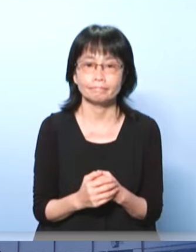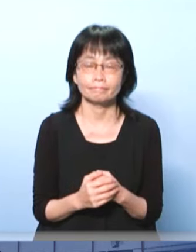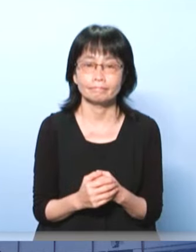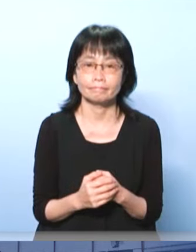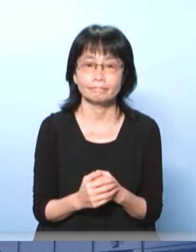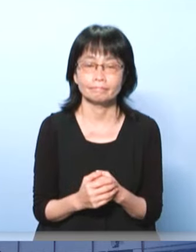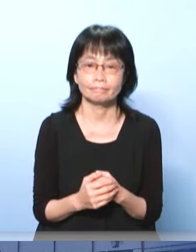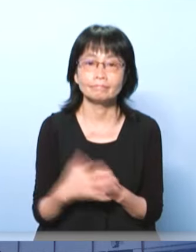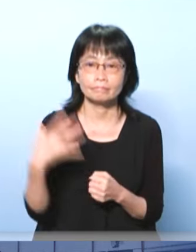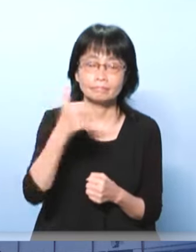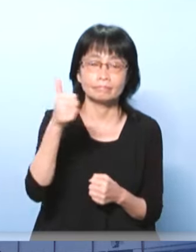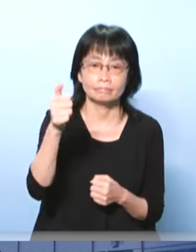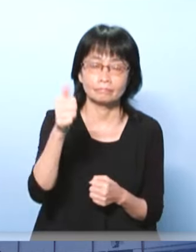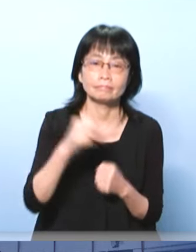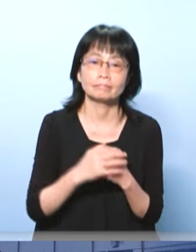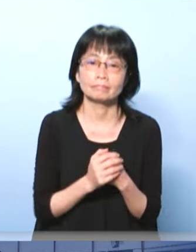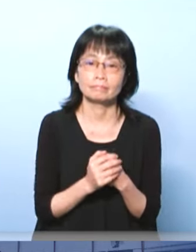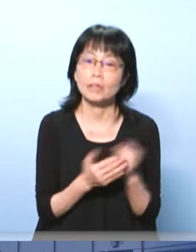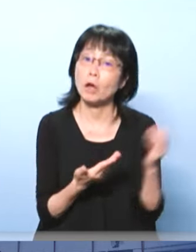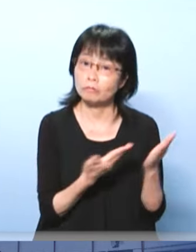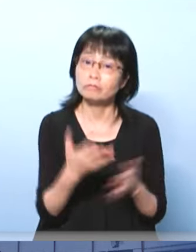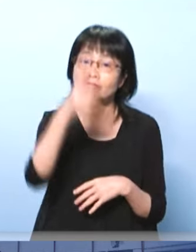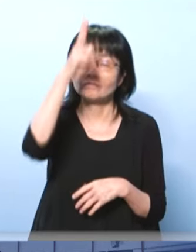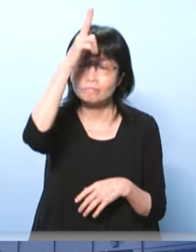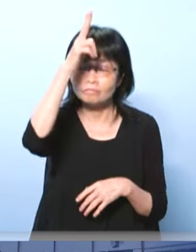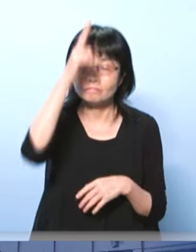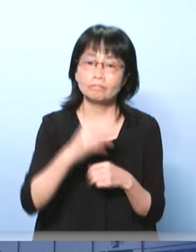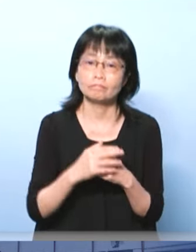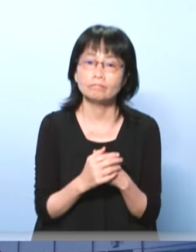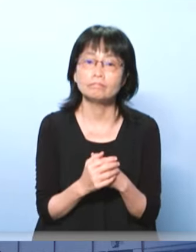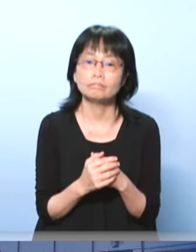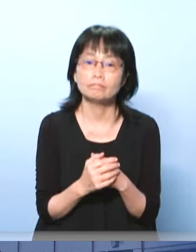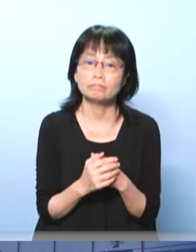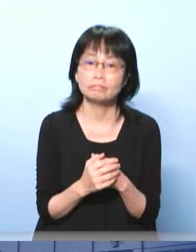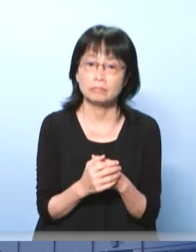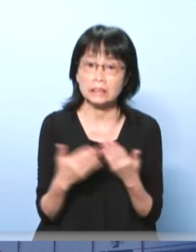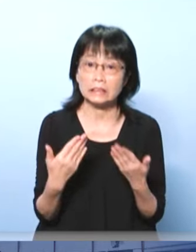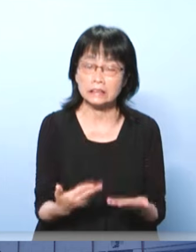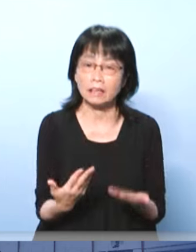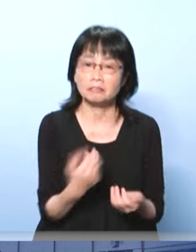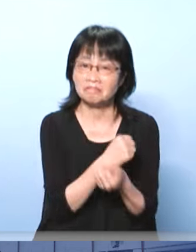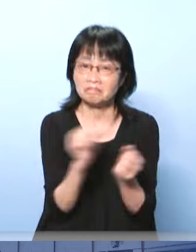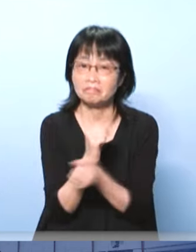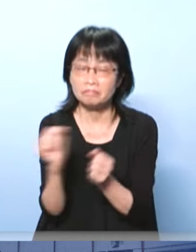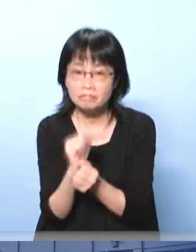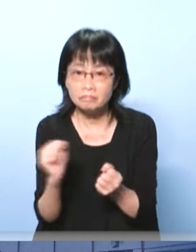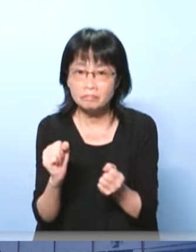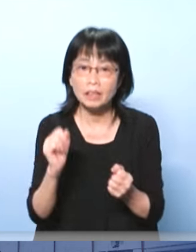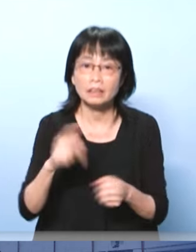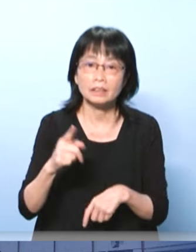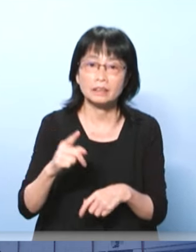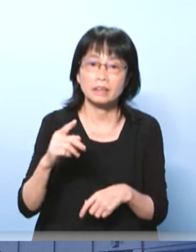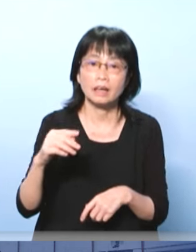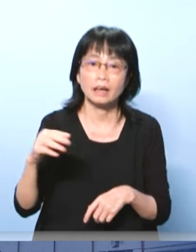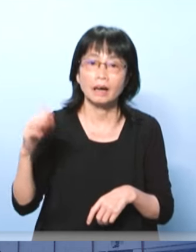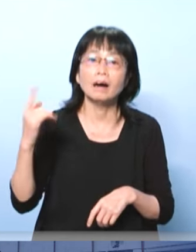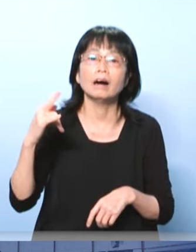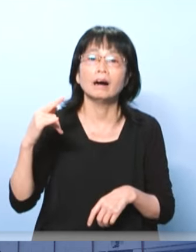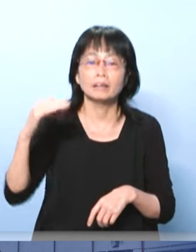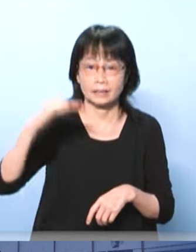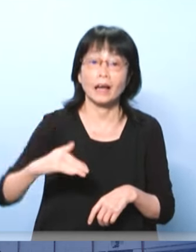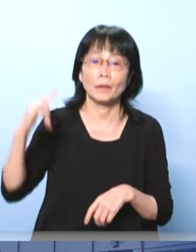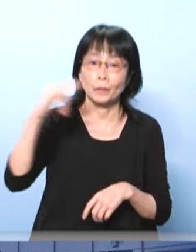多謝主席。咁咧就好歡迎，即係政府咧就係而家覺得要拆牆鬆綁，發展呢個低空經濟啦。我都想提一提